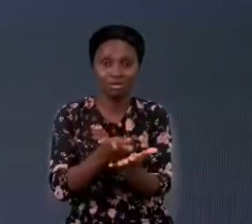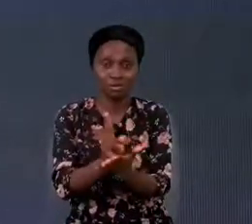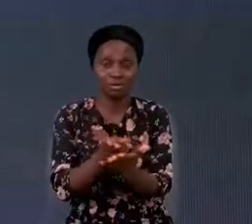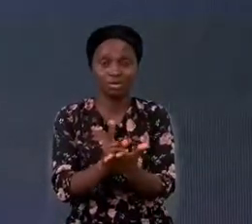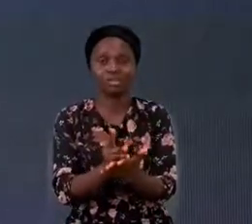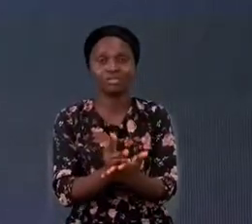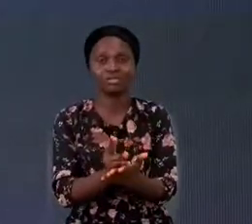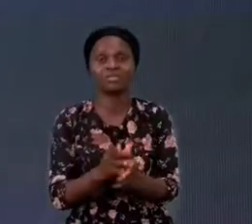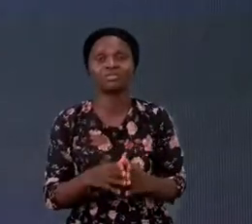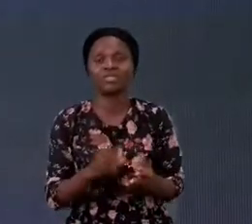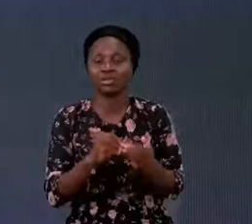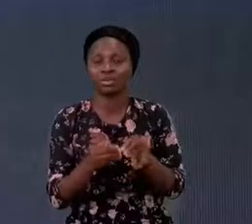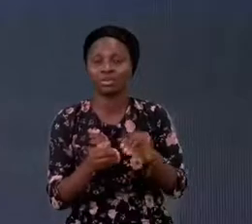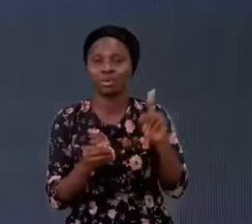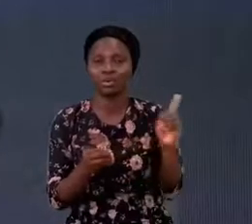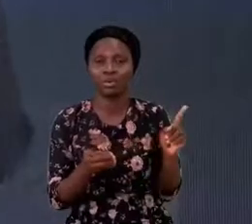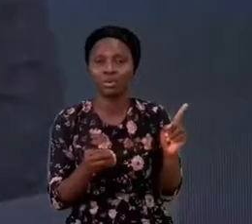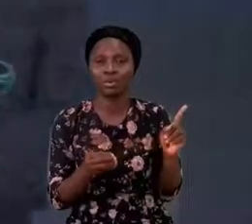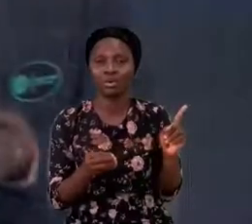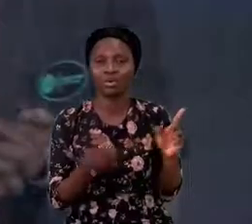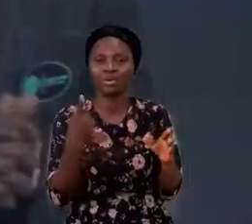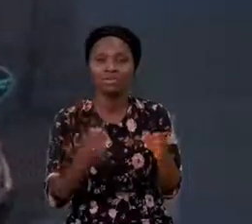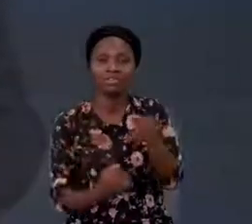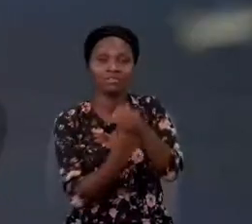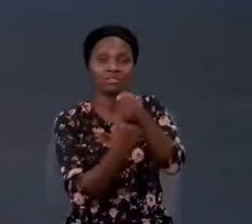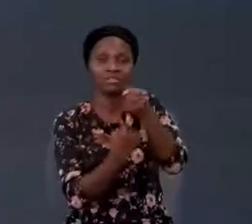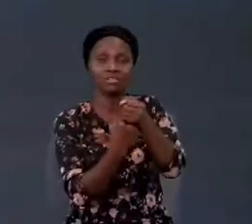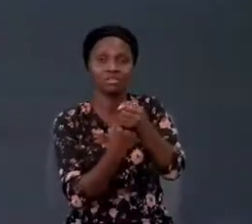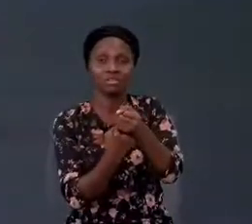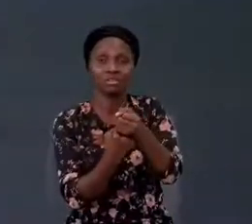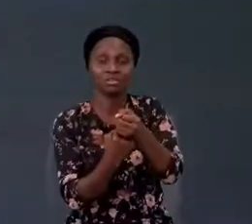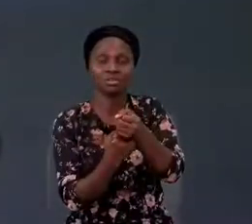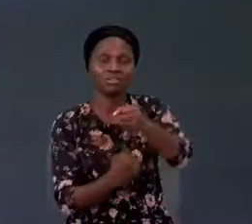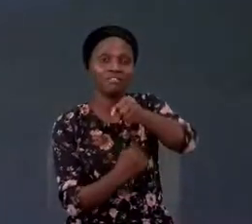leaders libérés pour l'excellence.